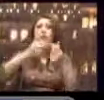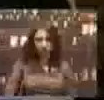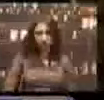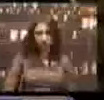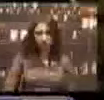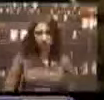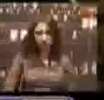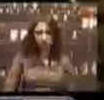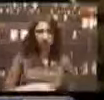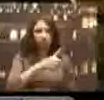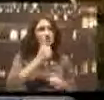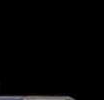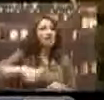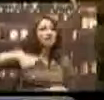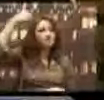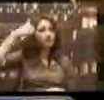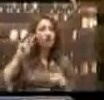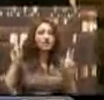يعني.